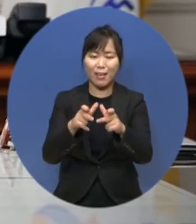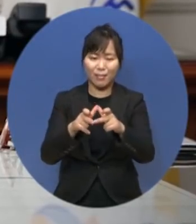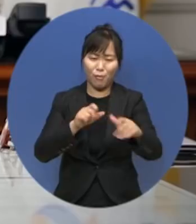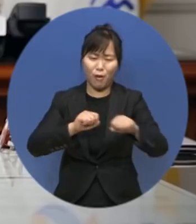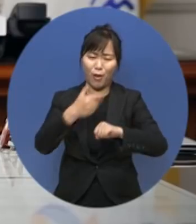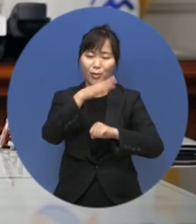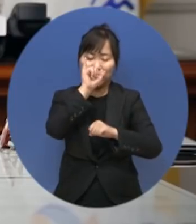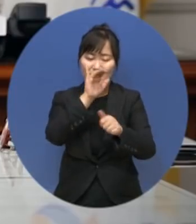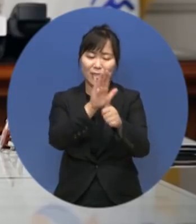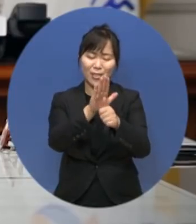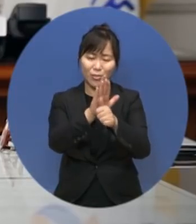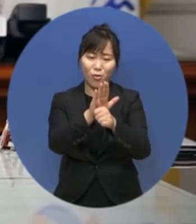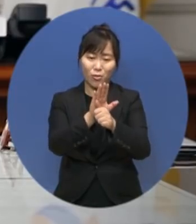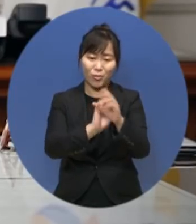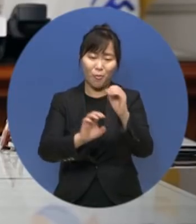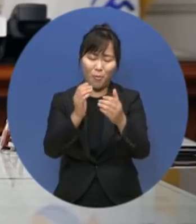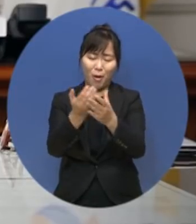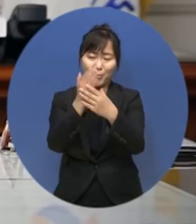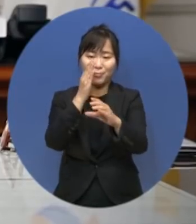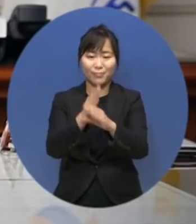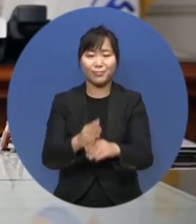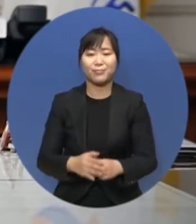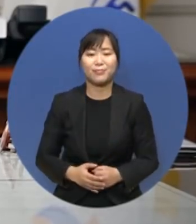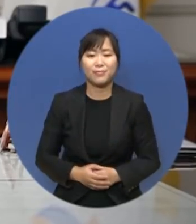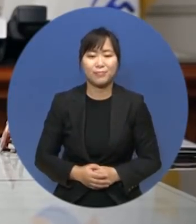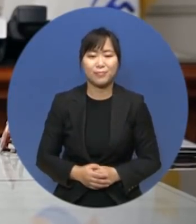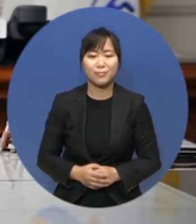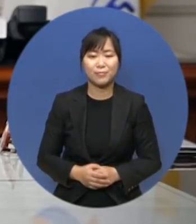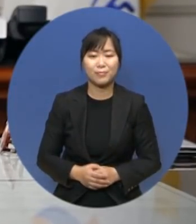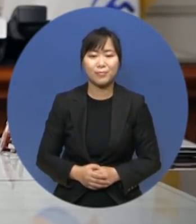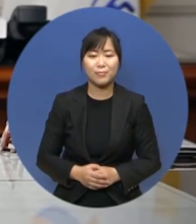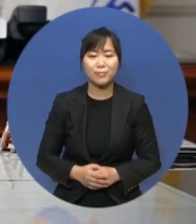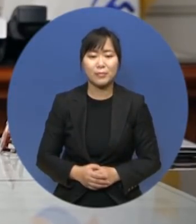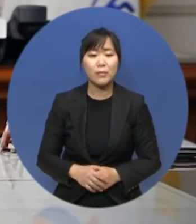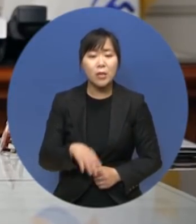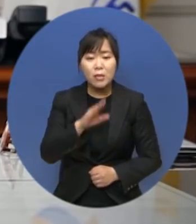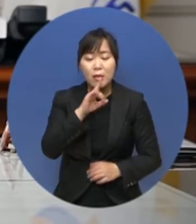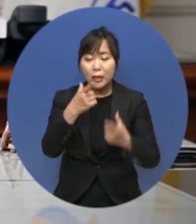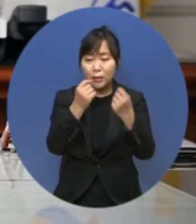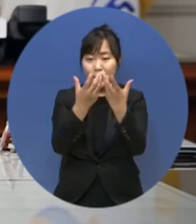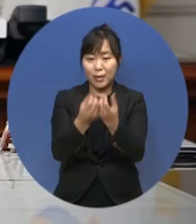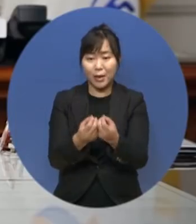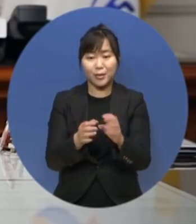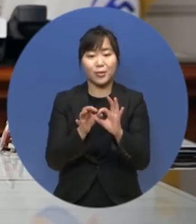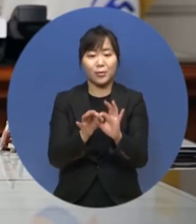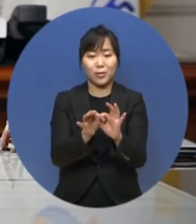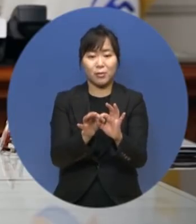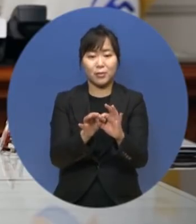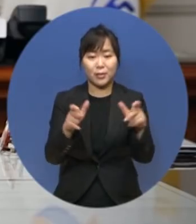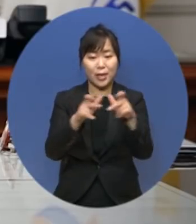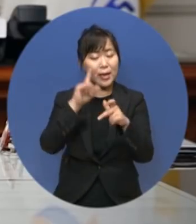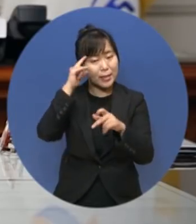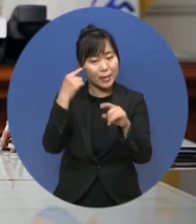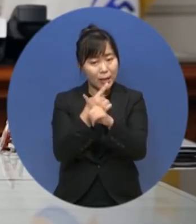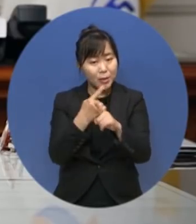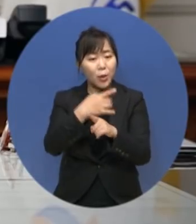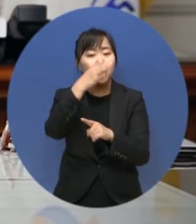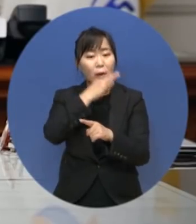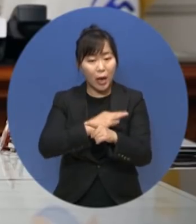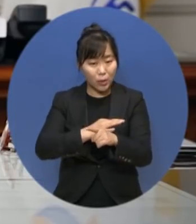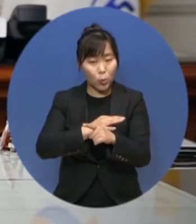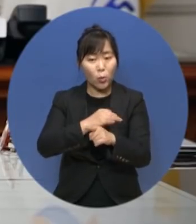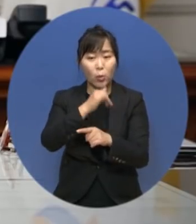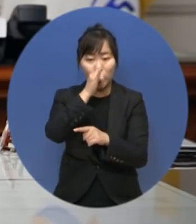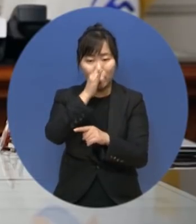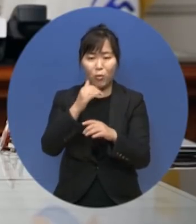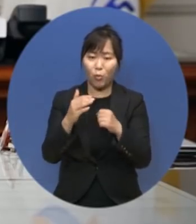수 있도록 지원을 강화하고 있습니다. 실제로 이런 사례들을 통해 장애인식 개선 효과도